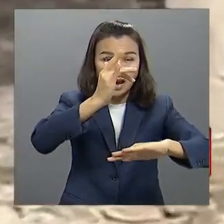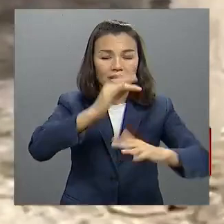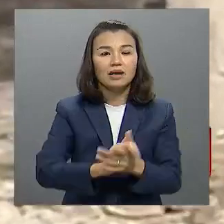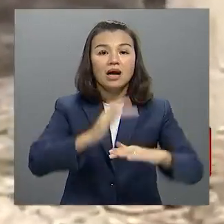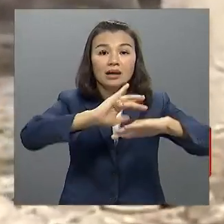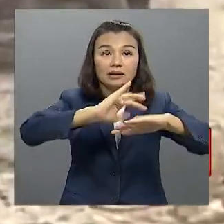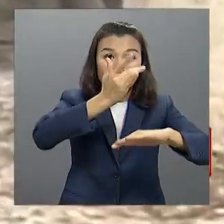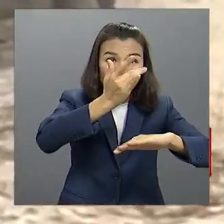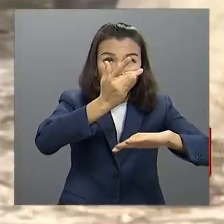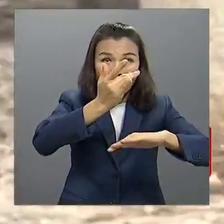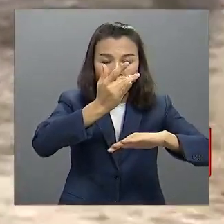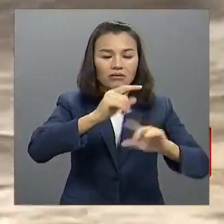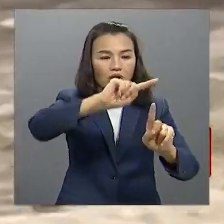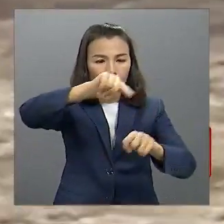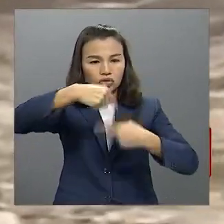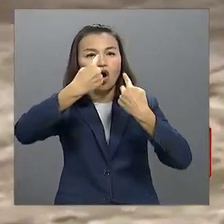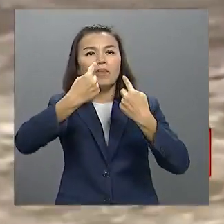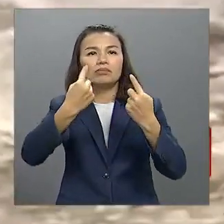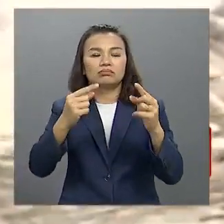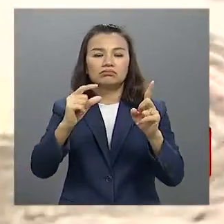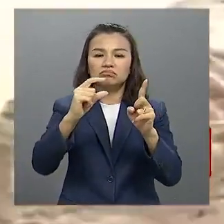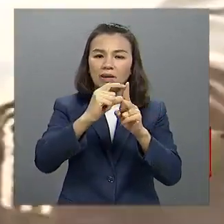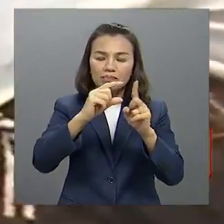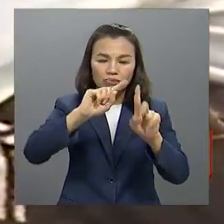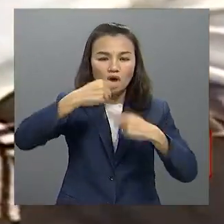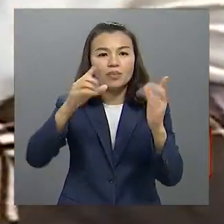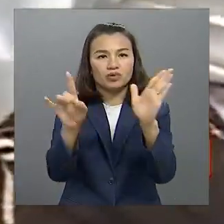ให้คำตอบในที่สุด